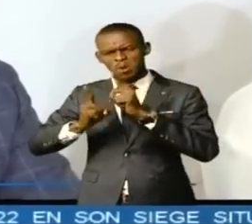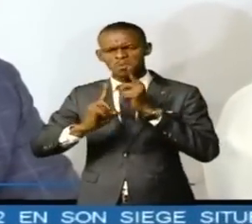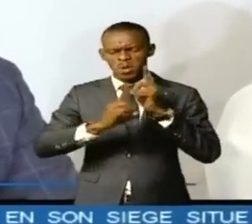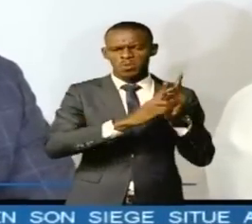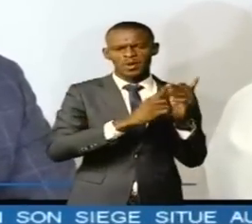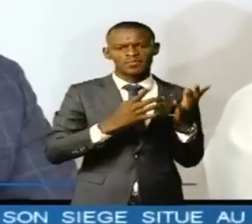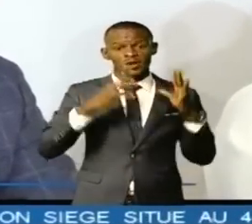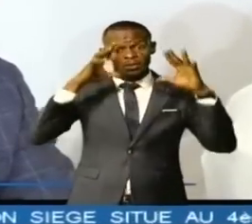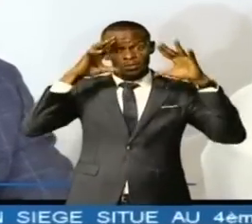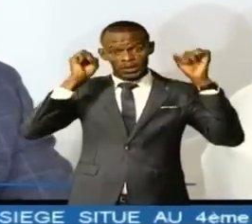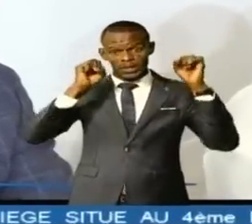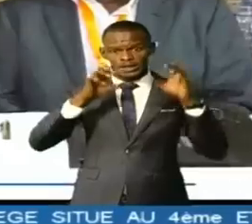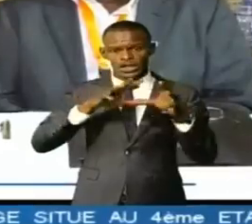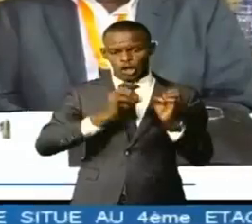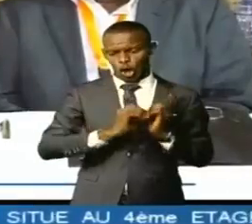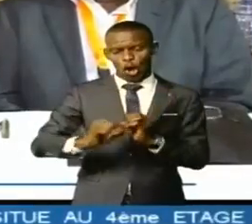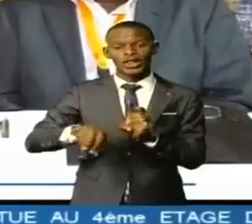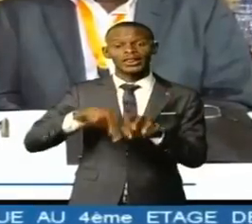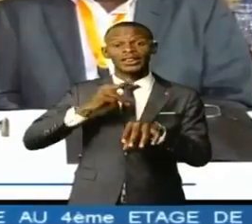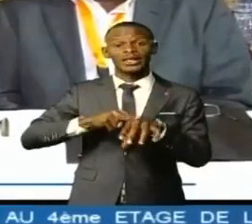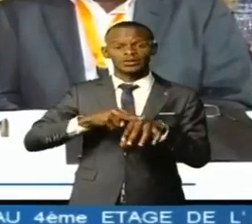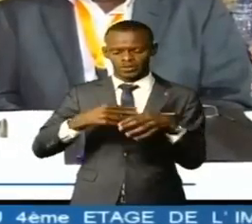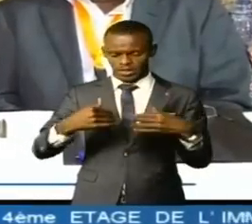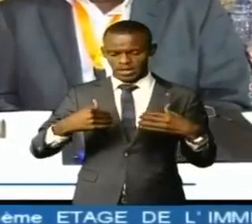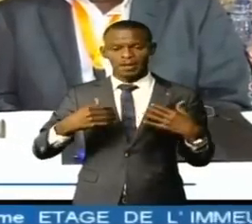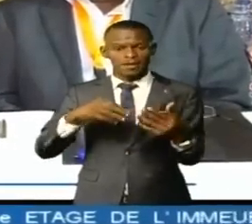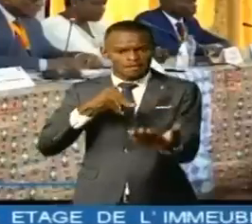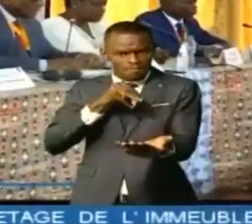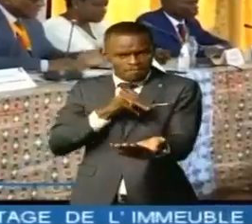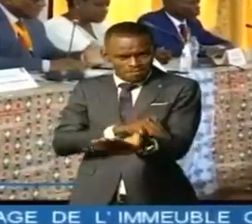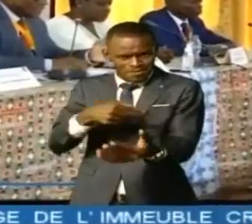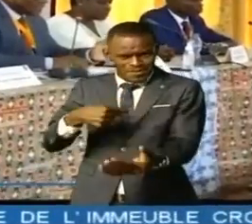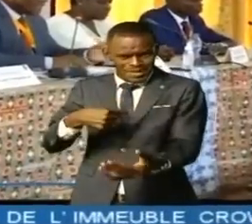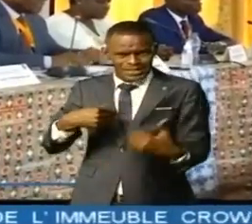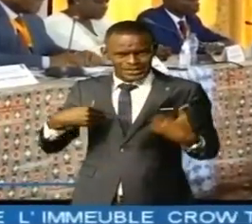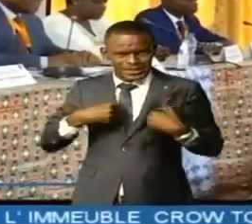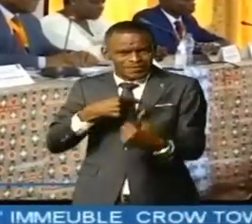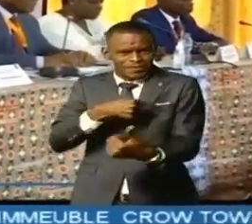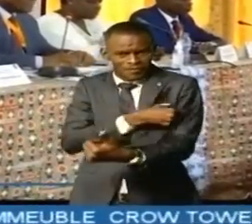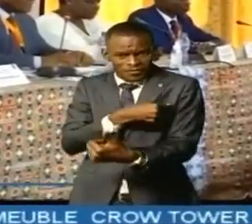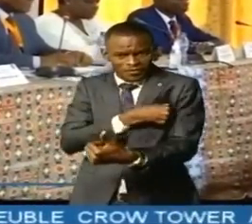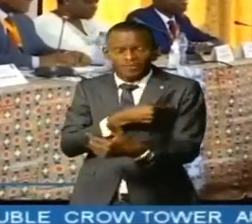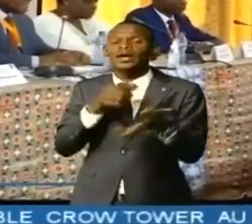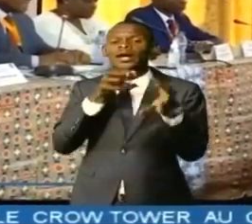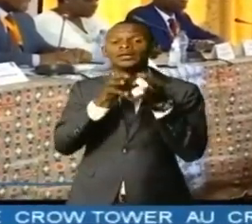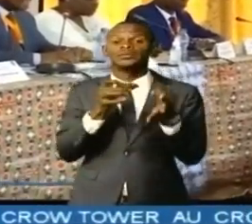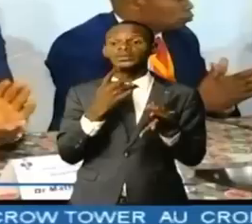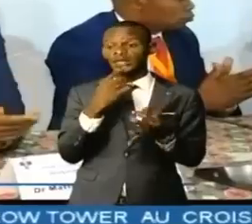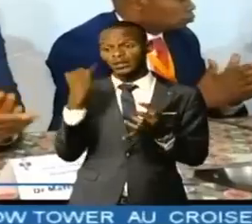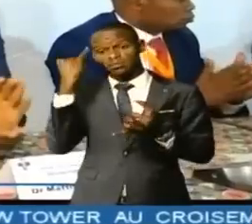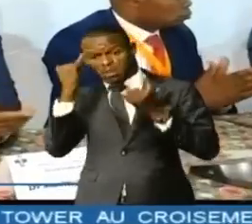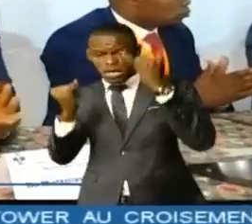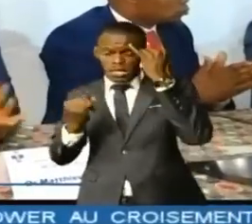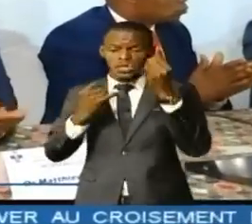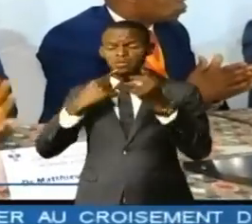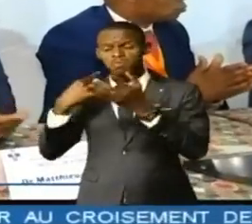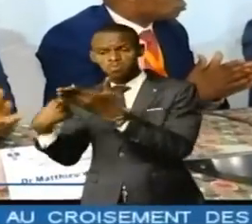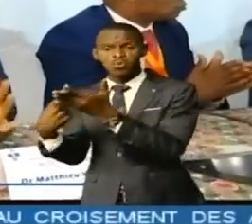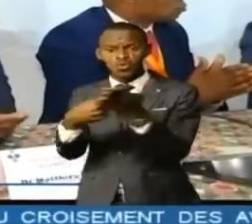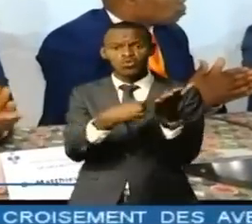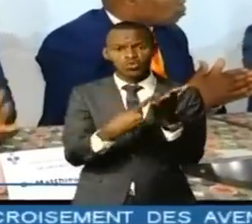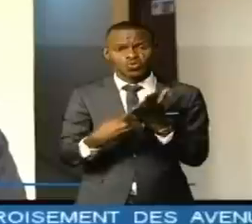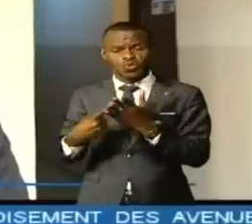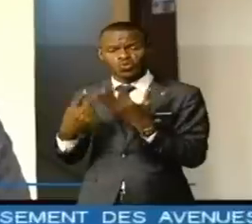vétérinaires, Bruno Mitéo, dont le cabinet a été reconduit, se dit satisfait des résolutions des présentes assises. Nous